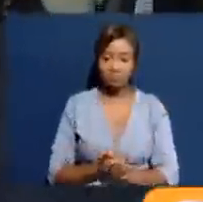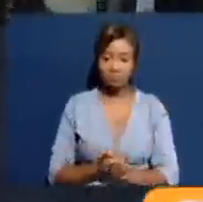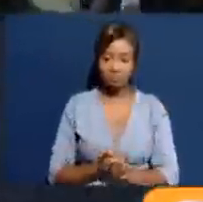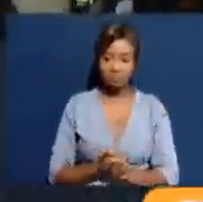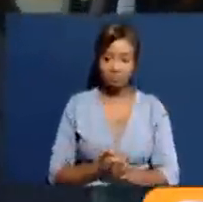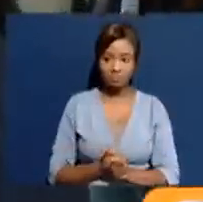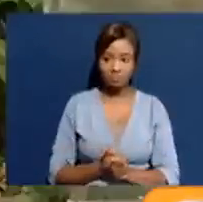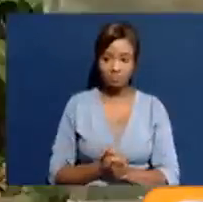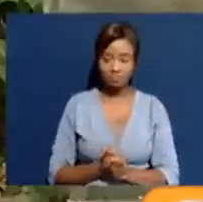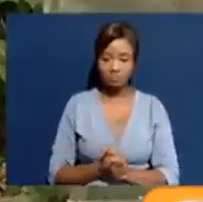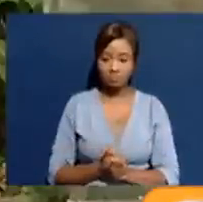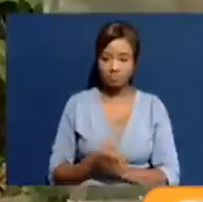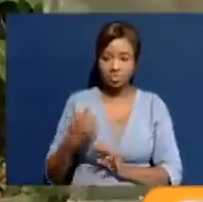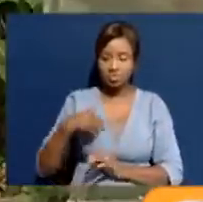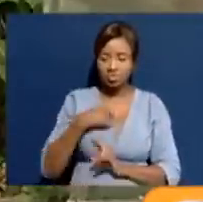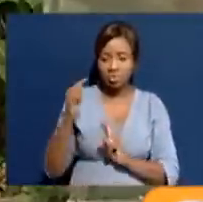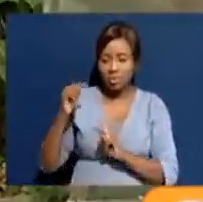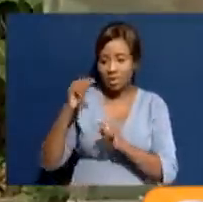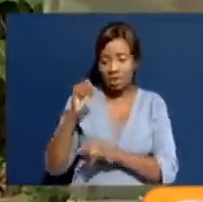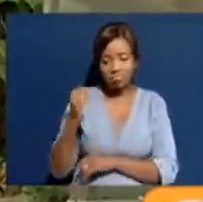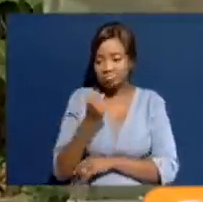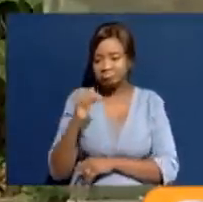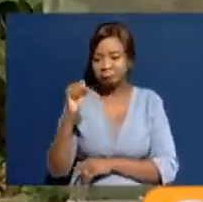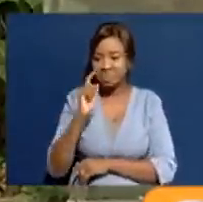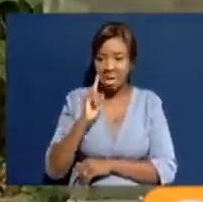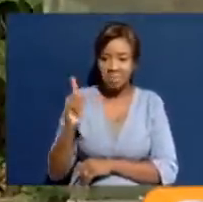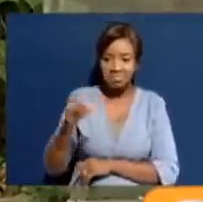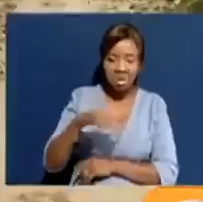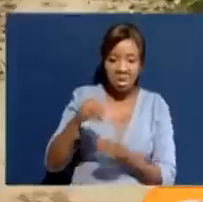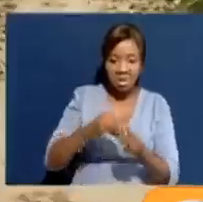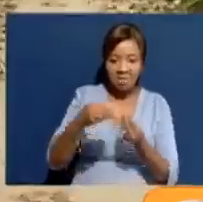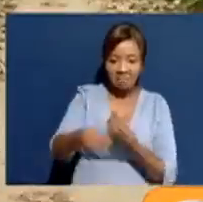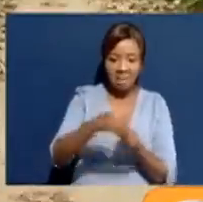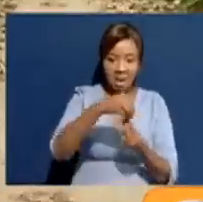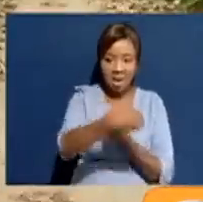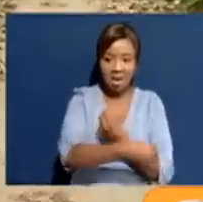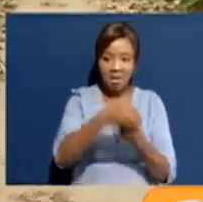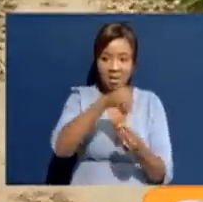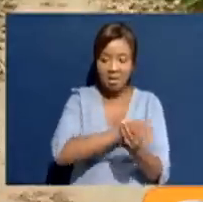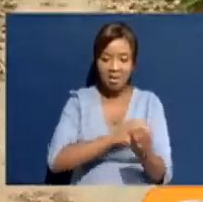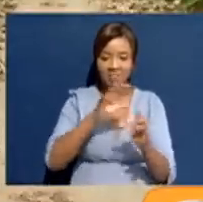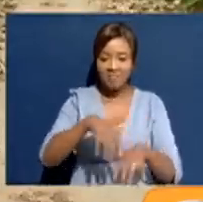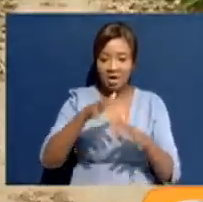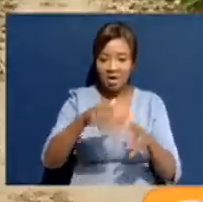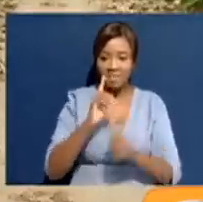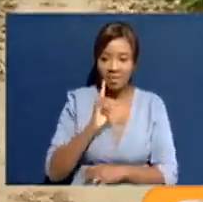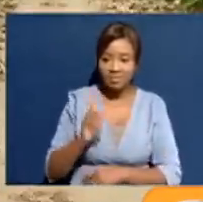grain nine. Ziara yetu ikianza katika sehemu ambapo ukulima wa ndizi unaendelea. Shamba la